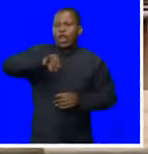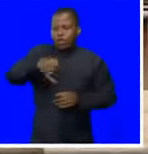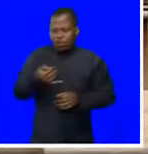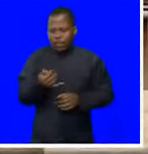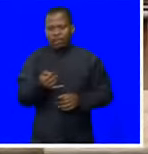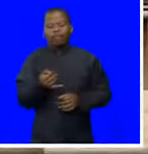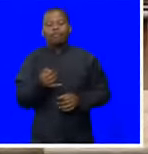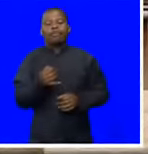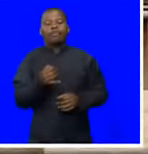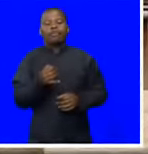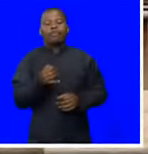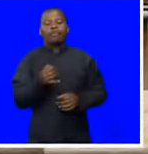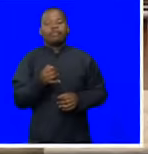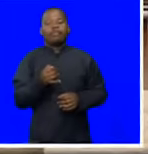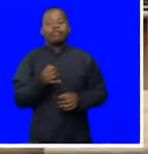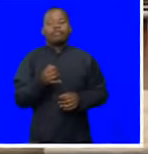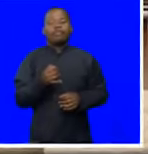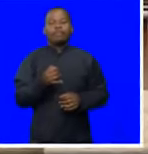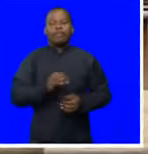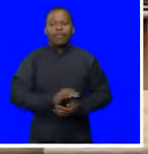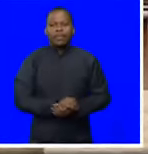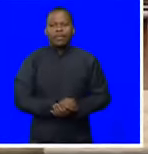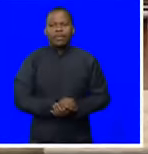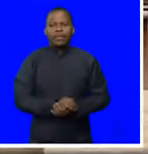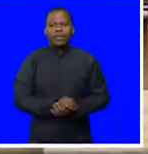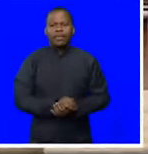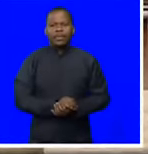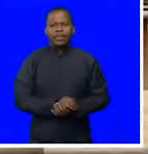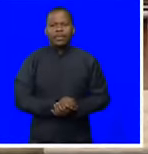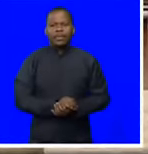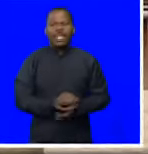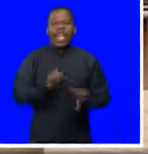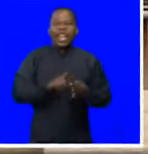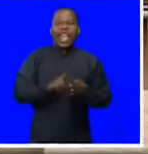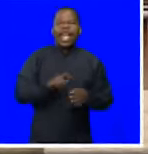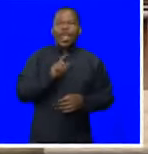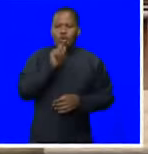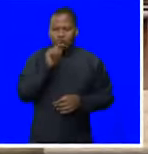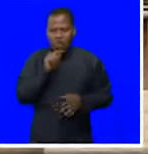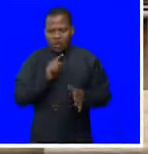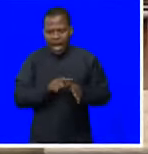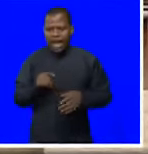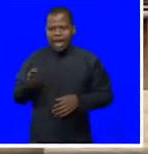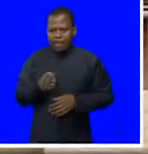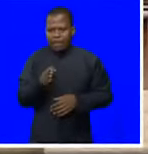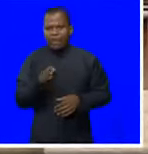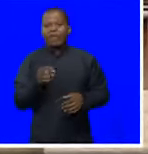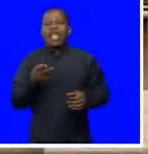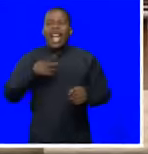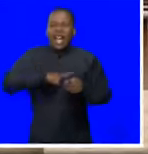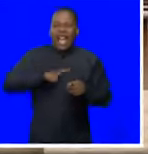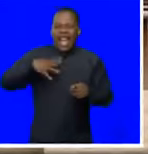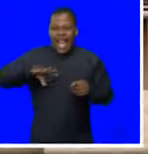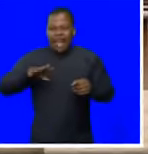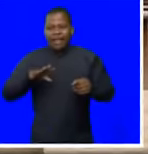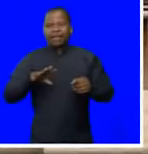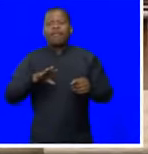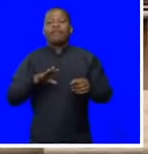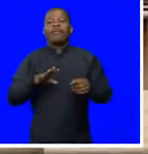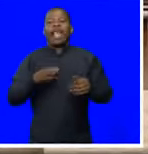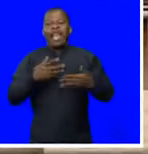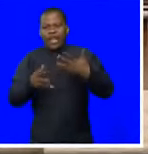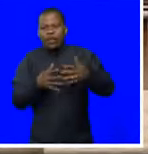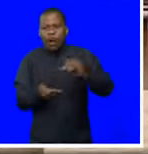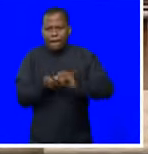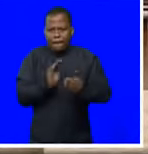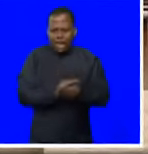ke neti dinatho letidzakusanako netinatho letingadzakuswana tinkukhu timfishi naleto ke imikhicito yetimfishi